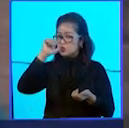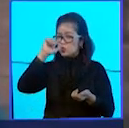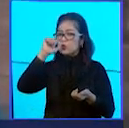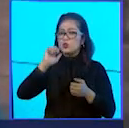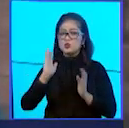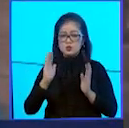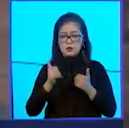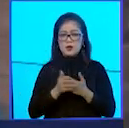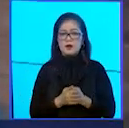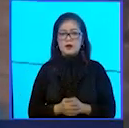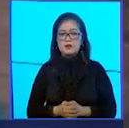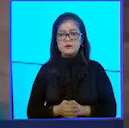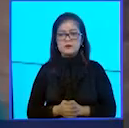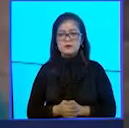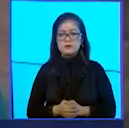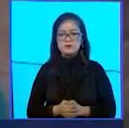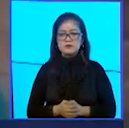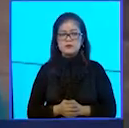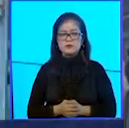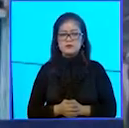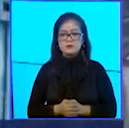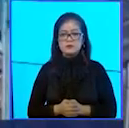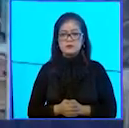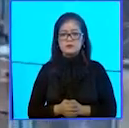pelan-pelan dikasih makan, mau. Tidak ada dehidrasi.